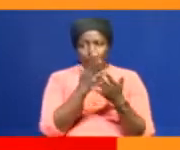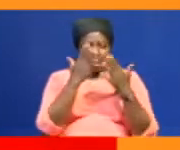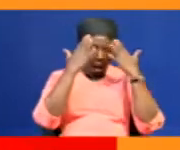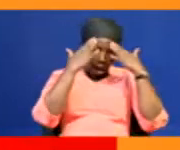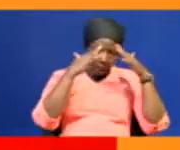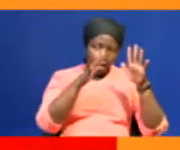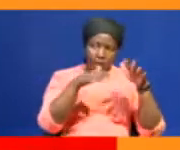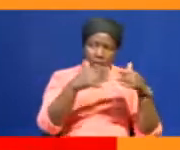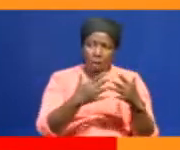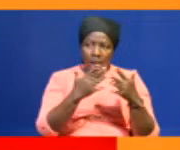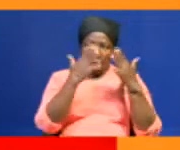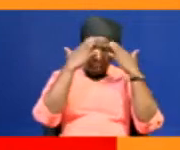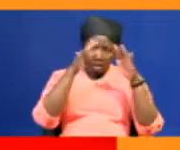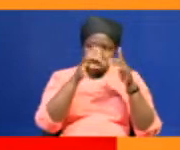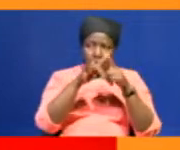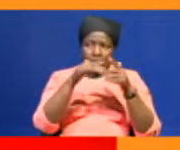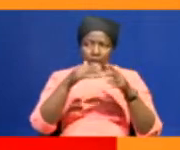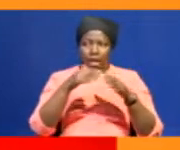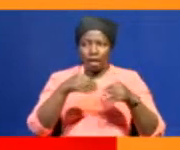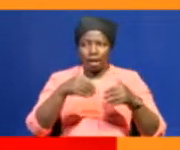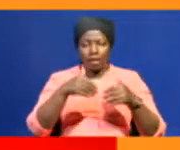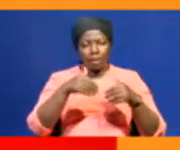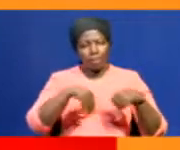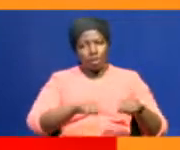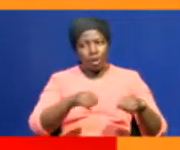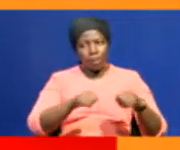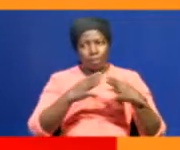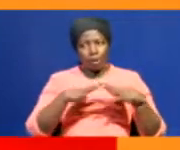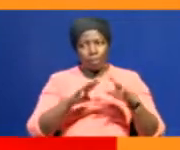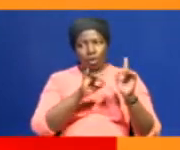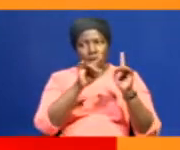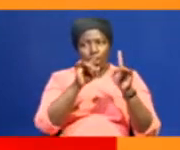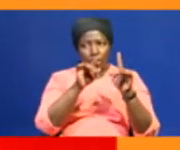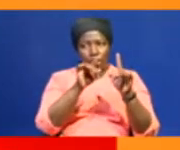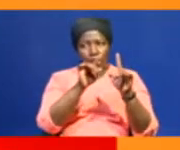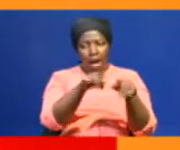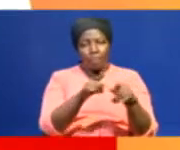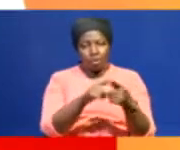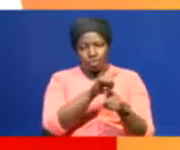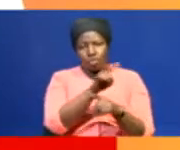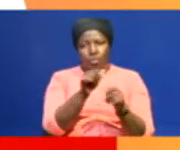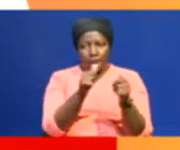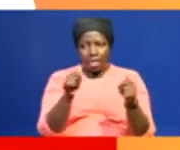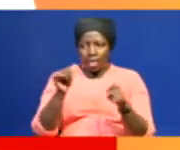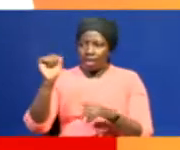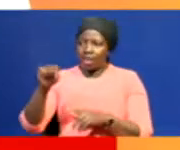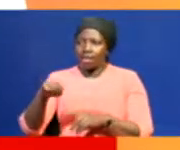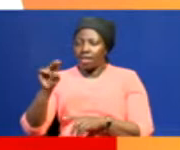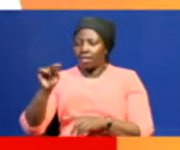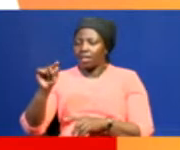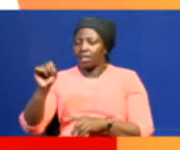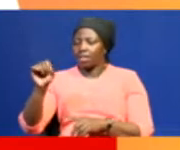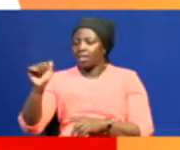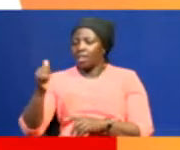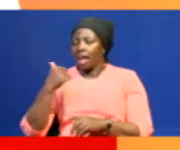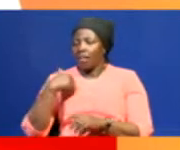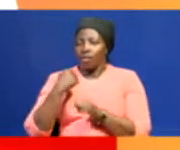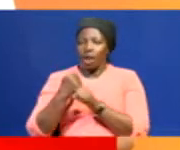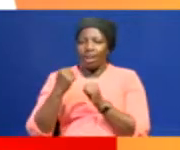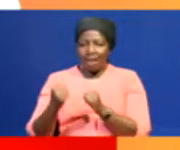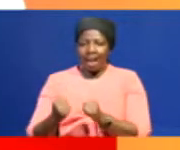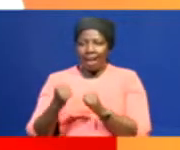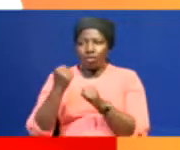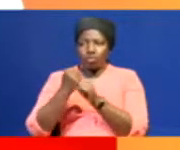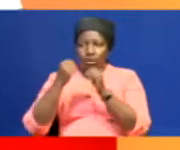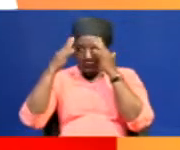uhamasisho miongoni mwa wana bodaboda unawafikia vilivyo? Ndio, NTSA wamejitahidi, wanajitahidi sana kufanya uhamasisho. Tunaongea na wao,